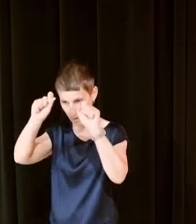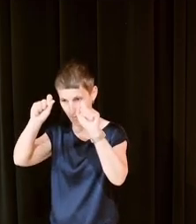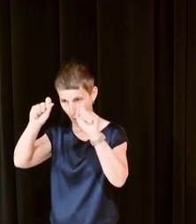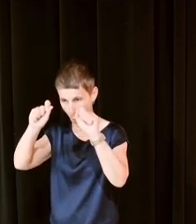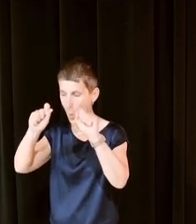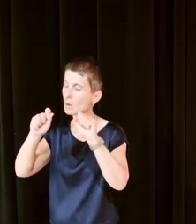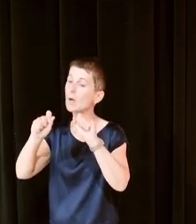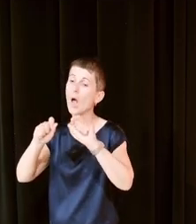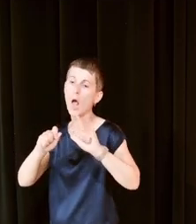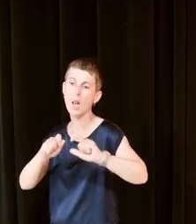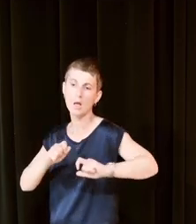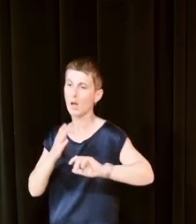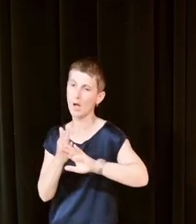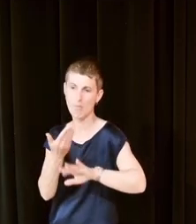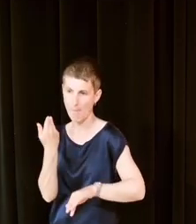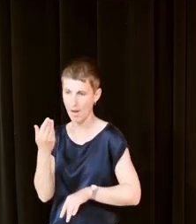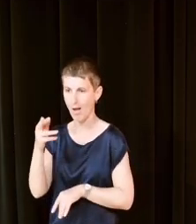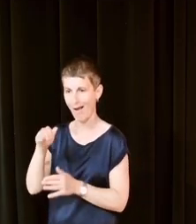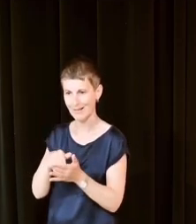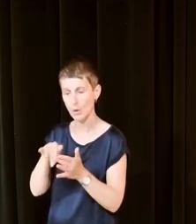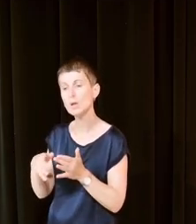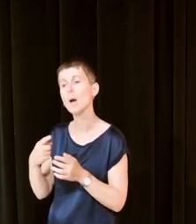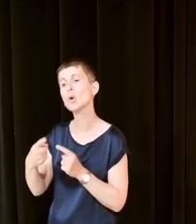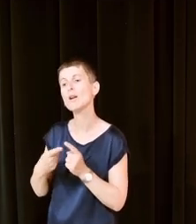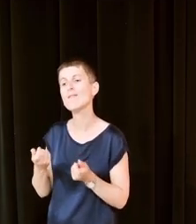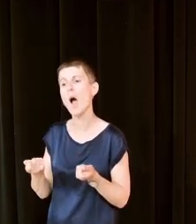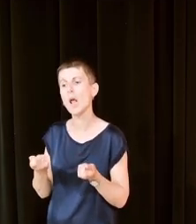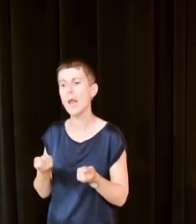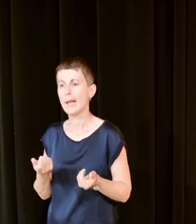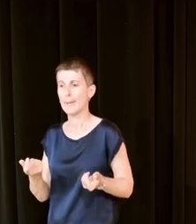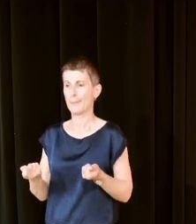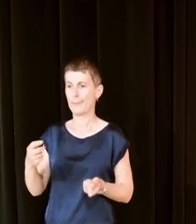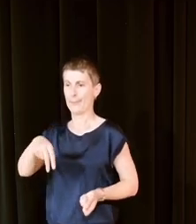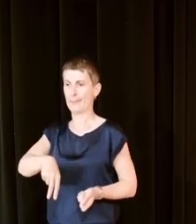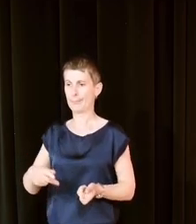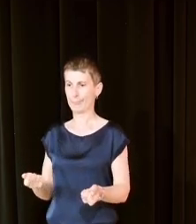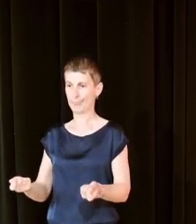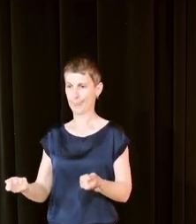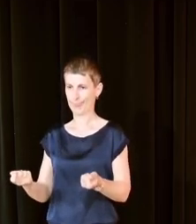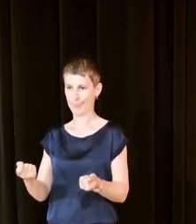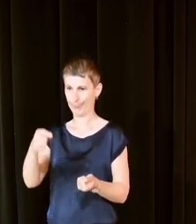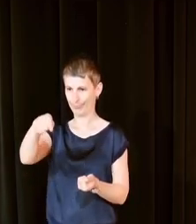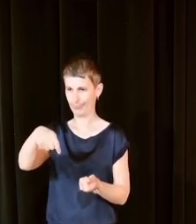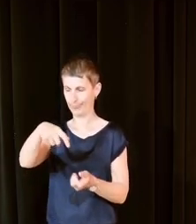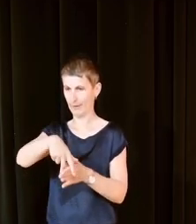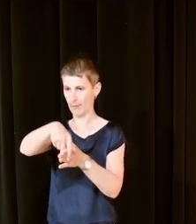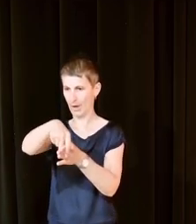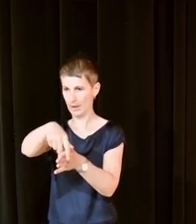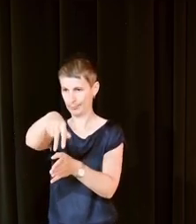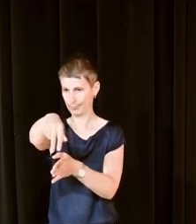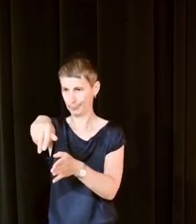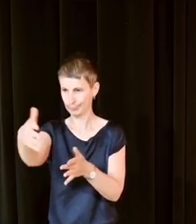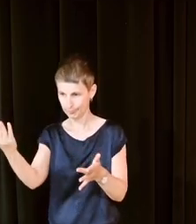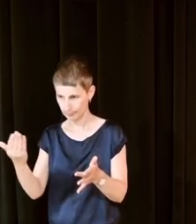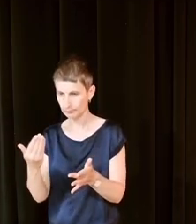da. Wagenlenker heißt, da war ein ganzes Gespann von Pferden vor ihm. Man nimmt an,